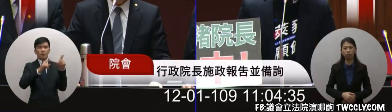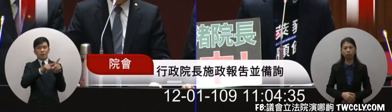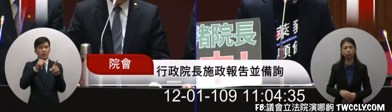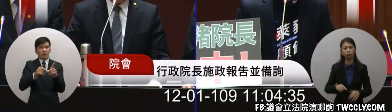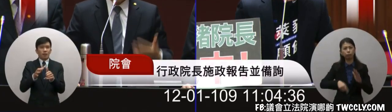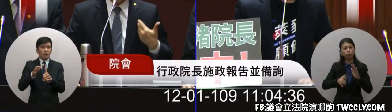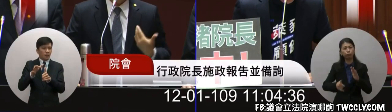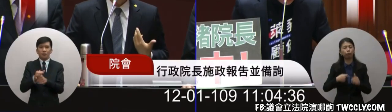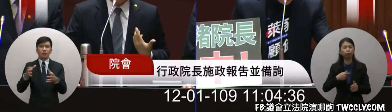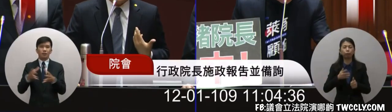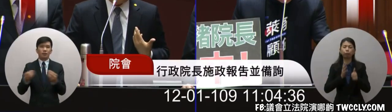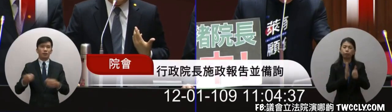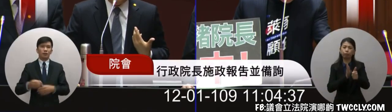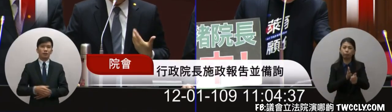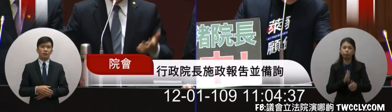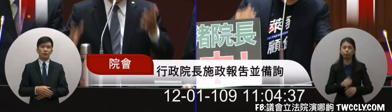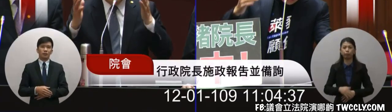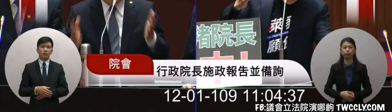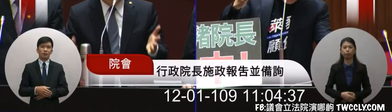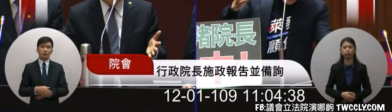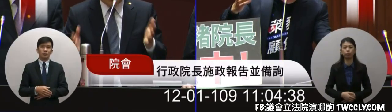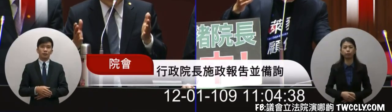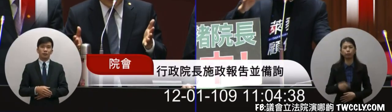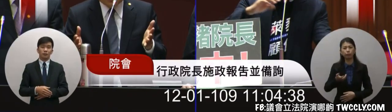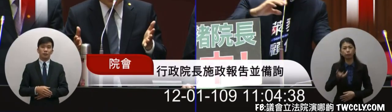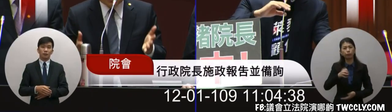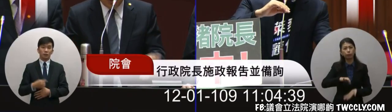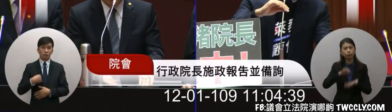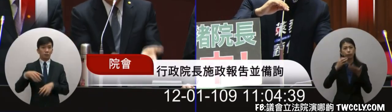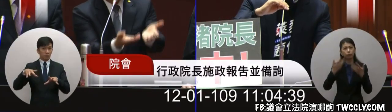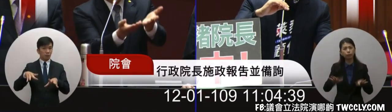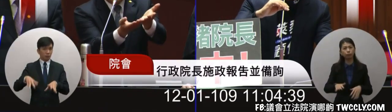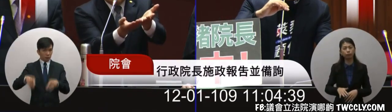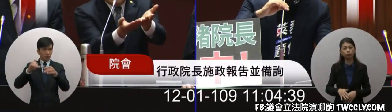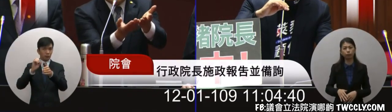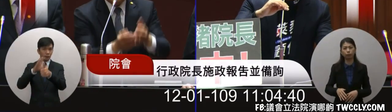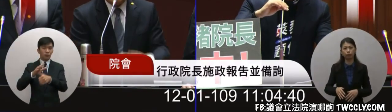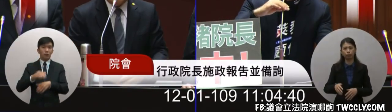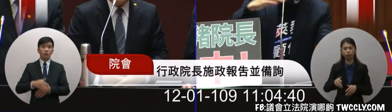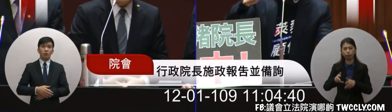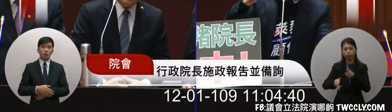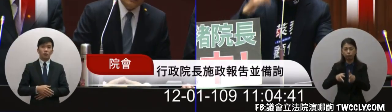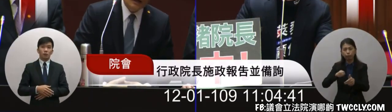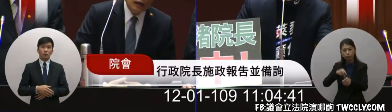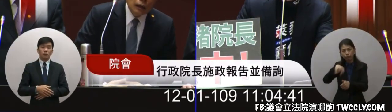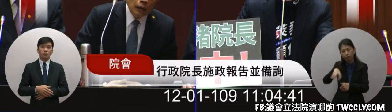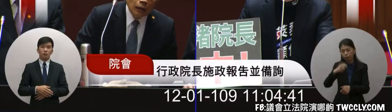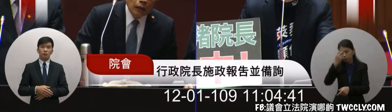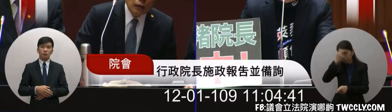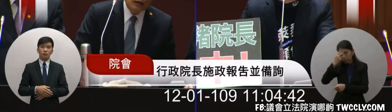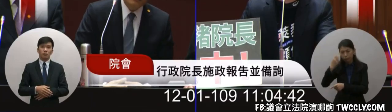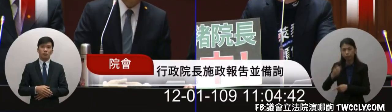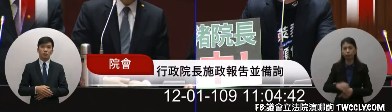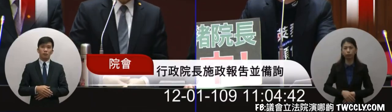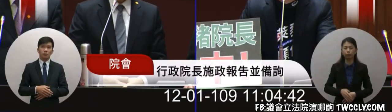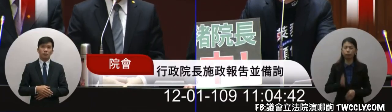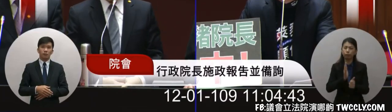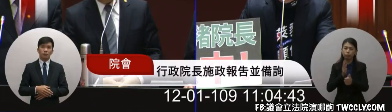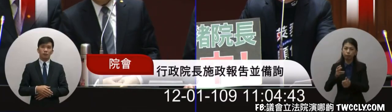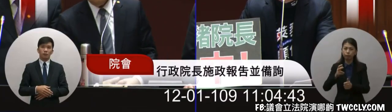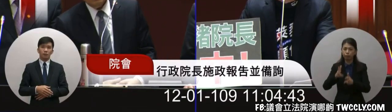院长，我再来跟您请教。 听我讲嘛。 您刚刚有提到是说茶厂的部分。来，院长，我再来请教茶厂